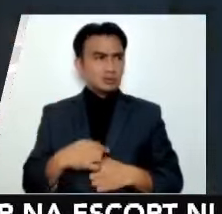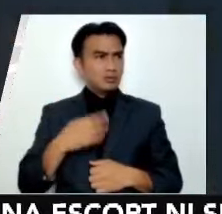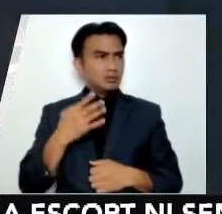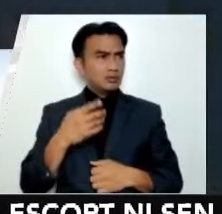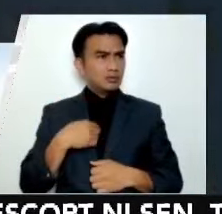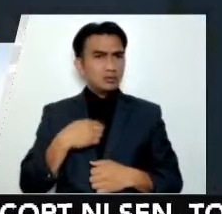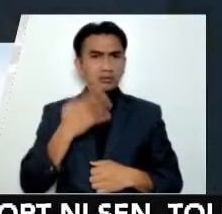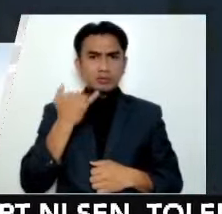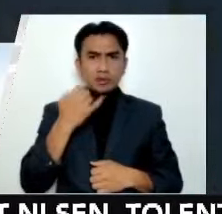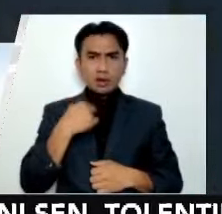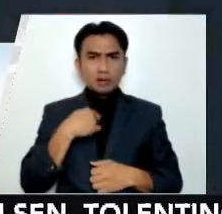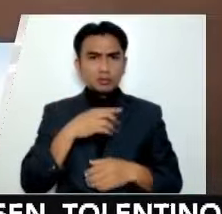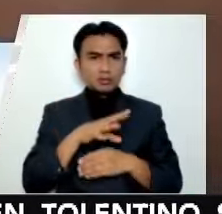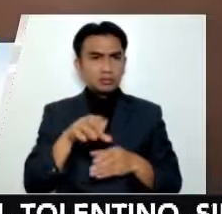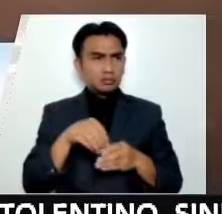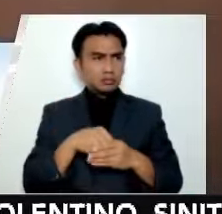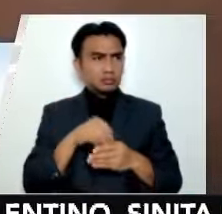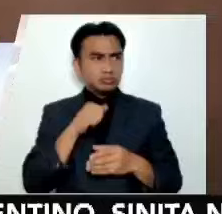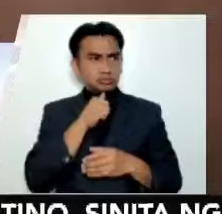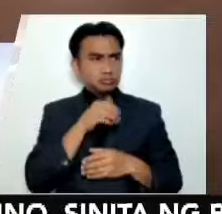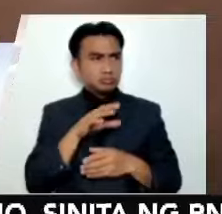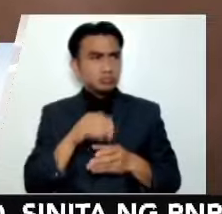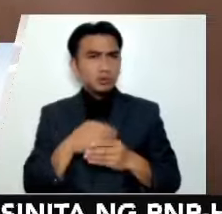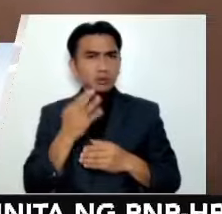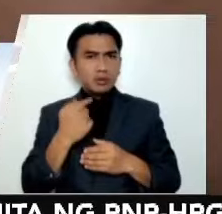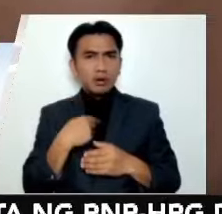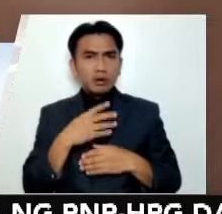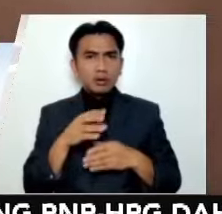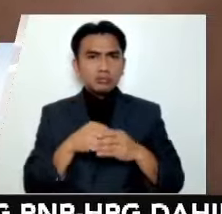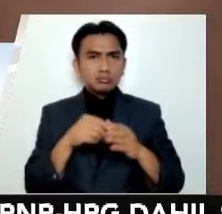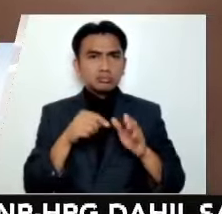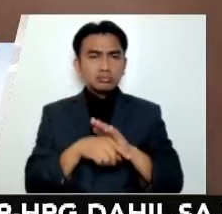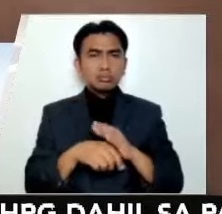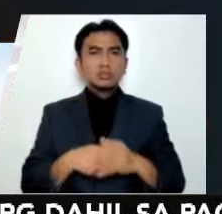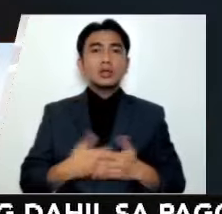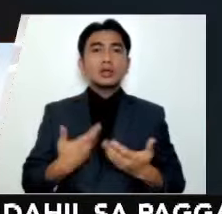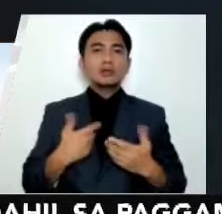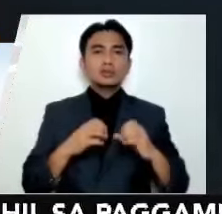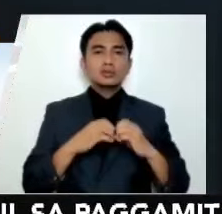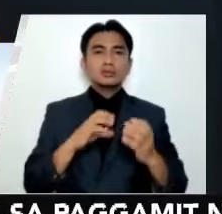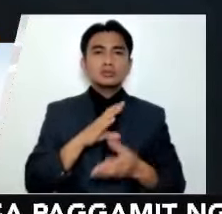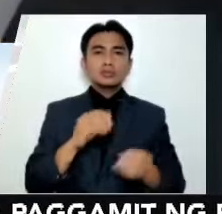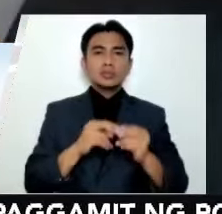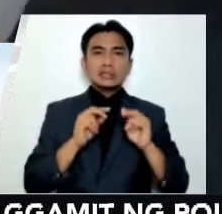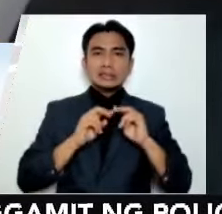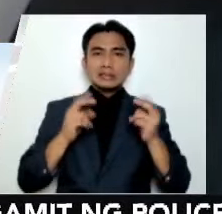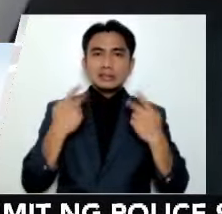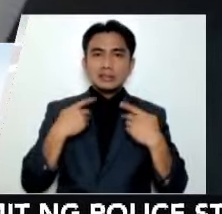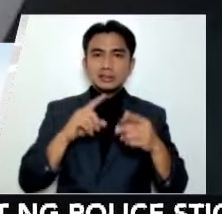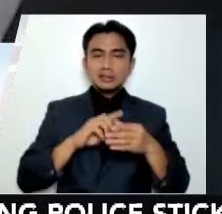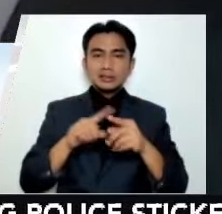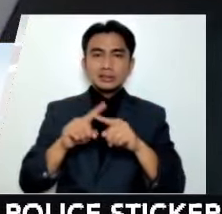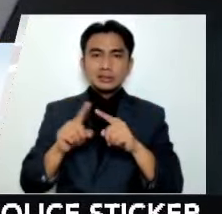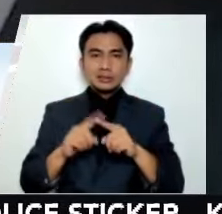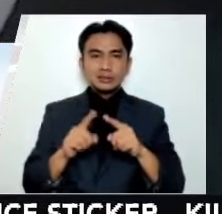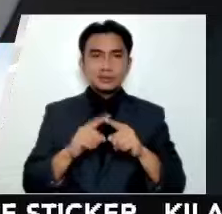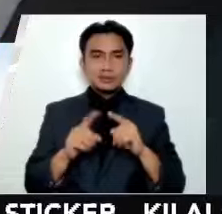ako. Pero sa panayam ng GMA Integrated News, iba na ang itinuro ni Nessa. May pinatay po kami. Dalawa po